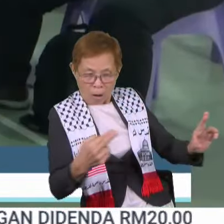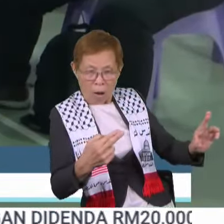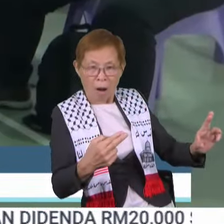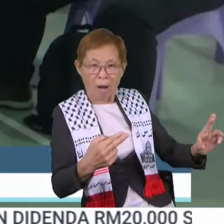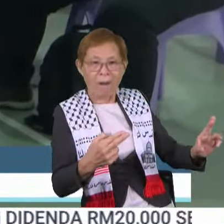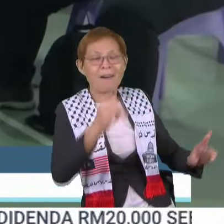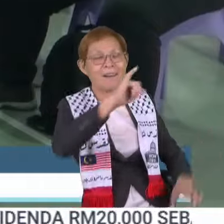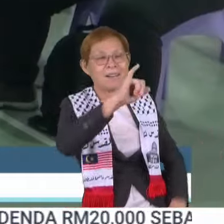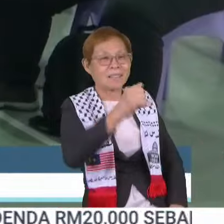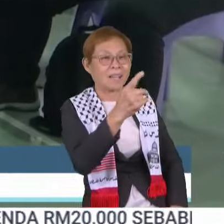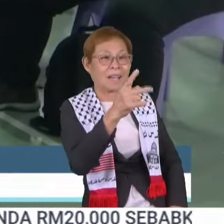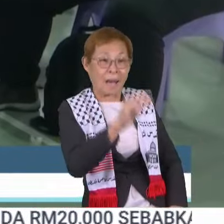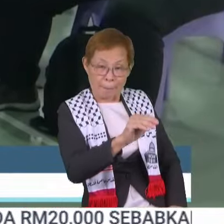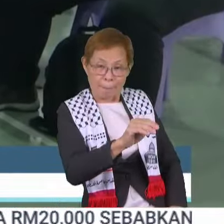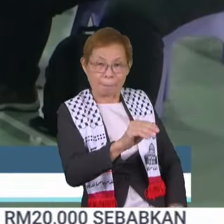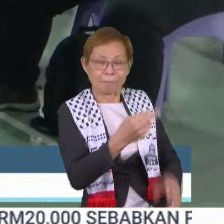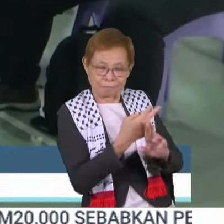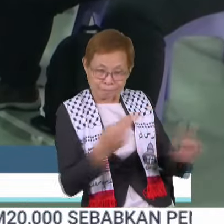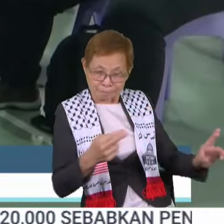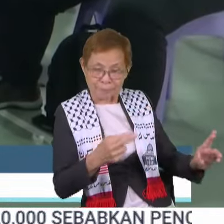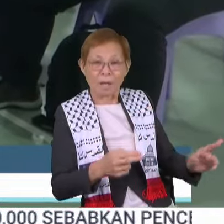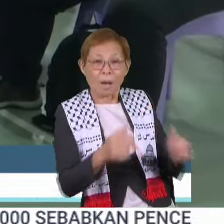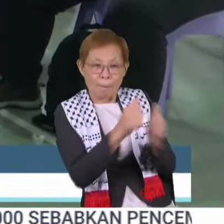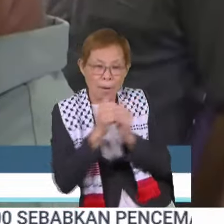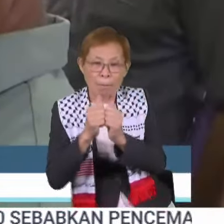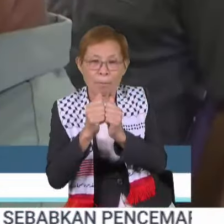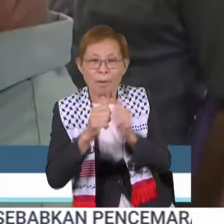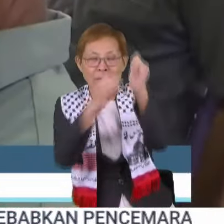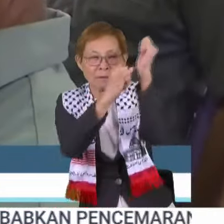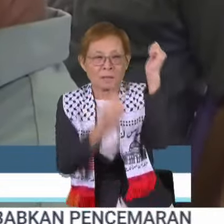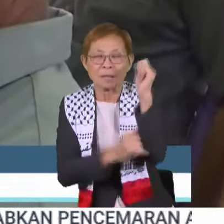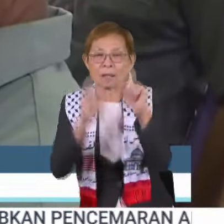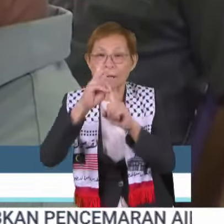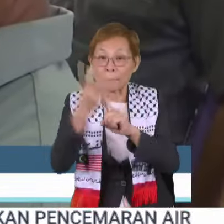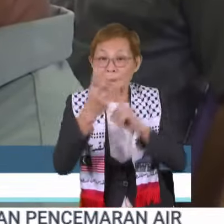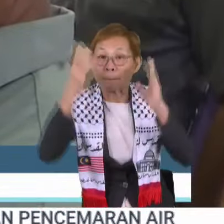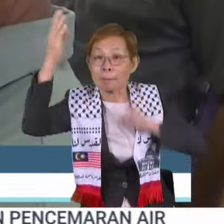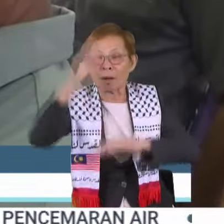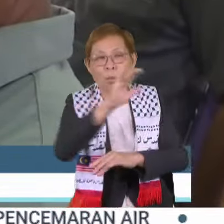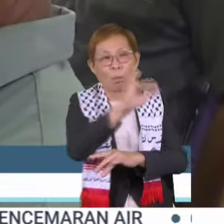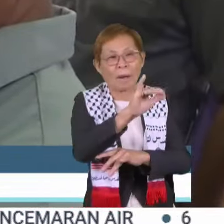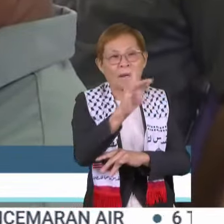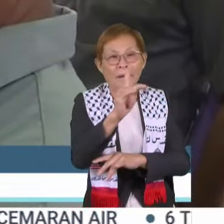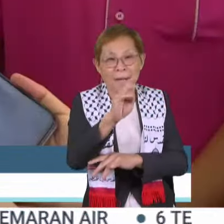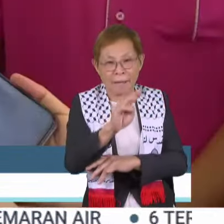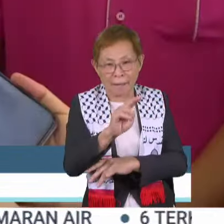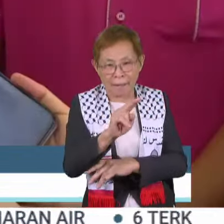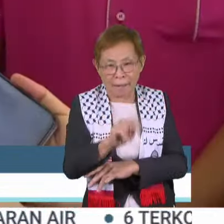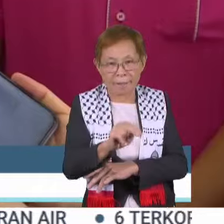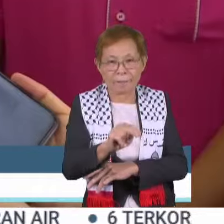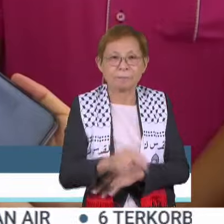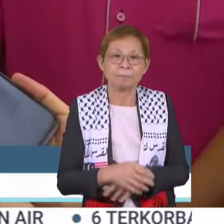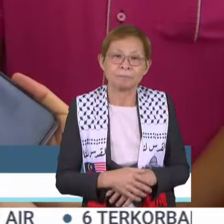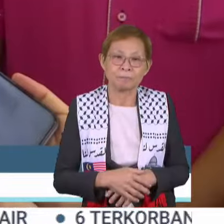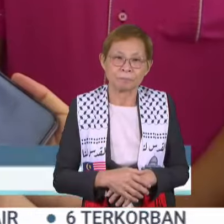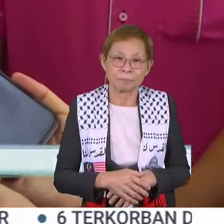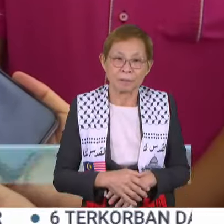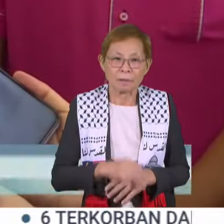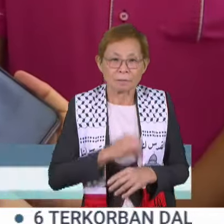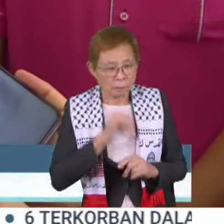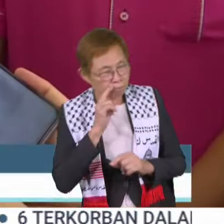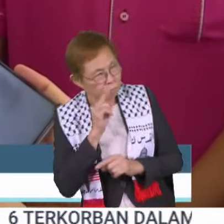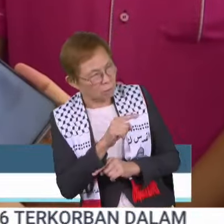jabatan kebajikan masyarakat J KM bersama Yayasan kebajikan negara yknangan pula saya